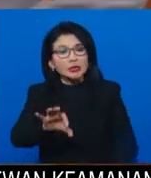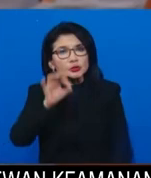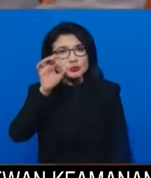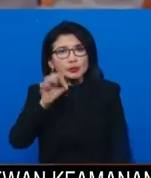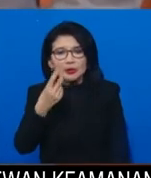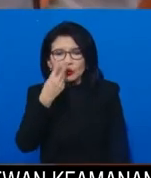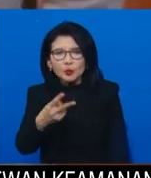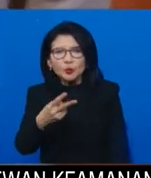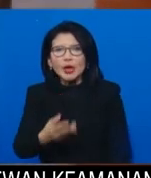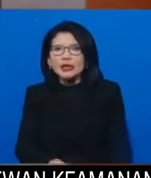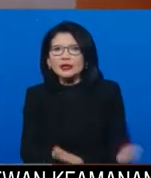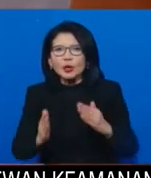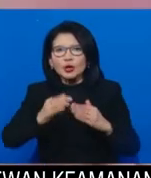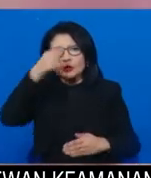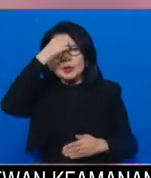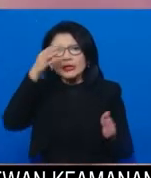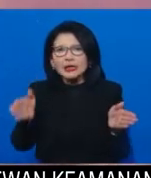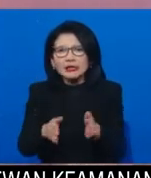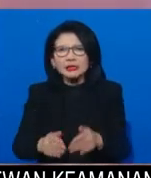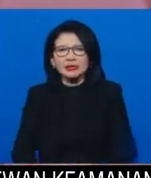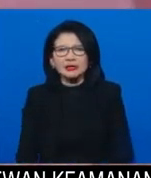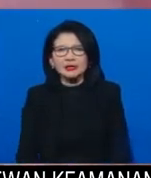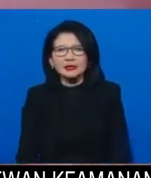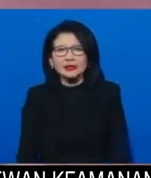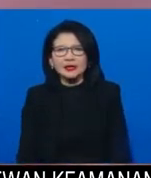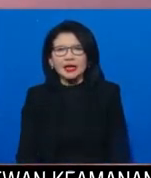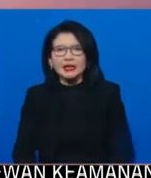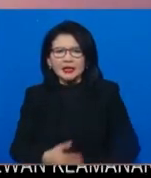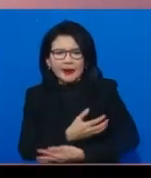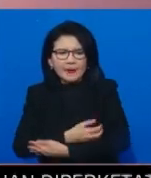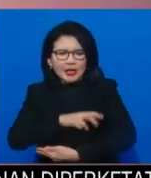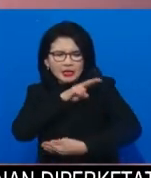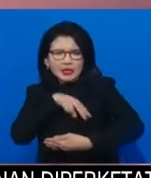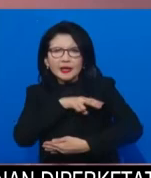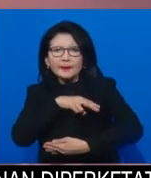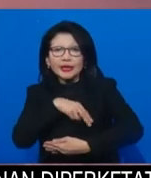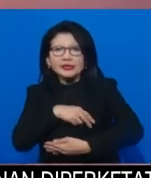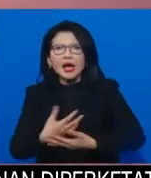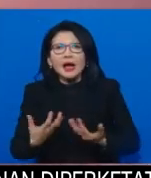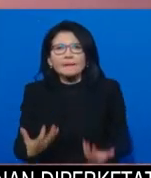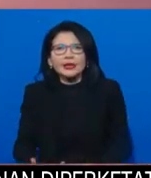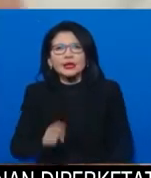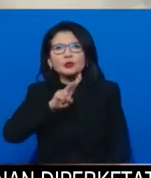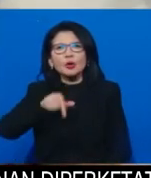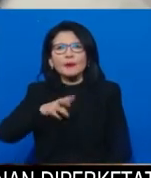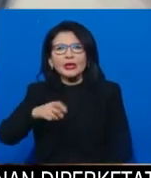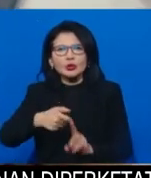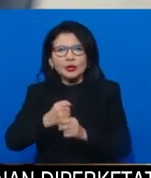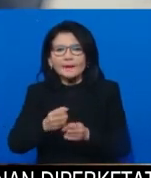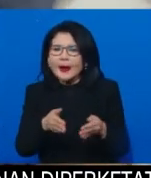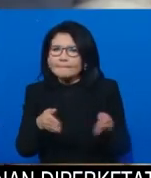bayi dibawa ke puskesmas Kecamatan Gunung Pati dan dari hasil pemeriksaan, bayi perempuan dengan berat 2,4 kg dan